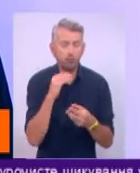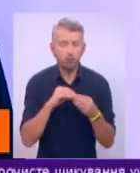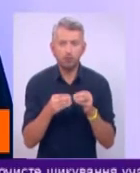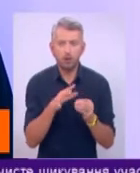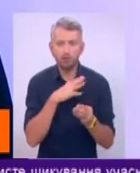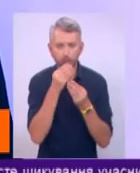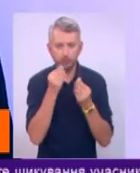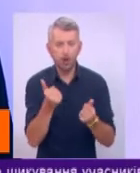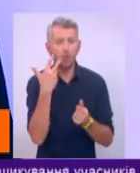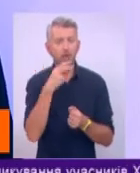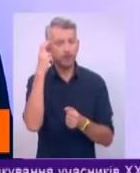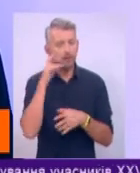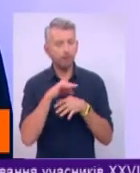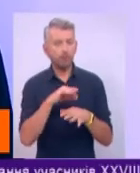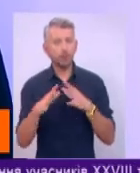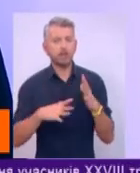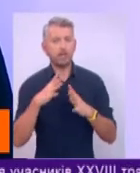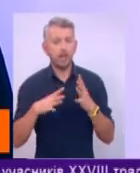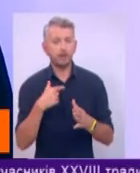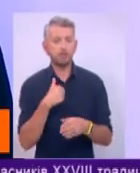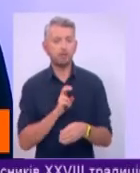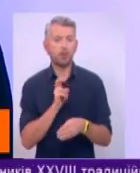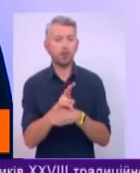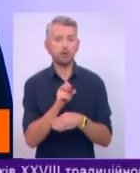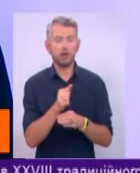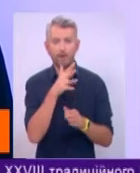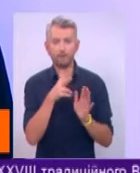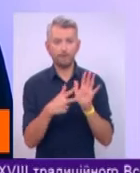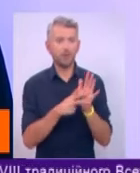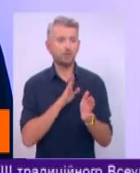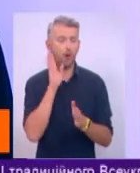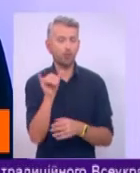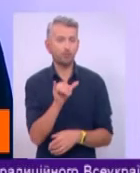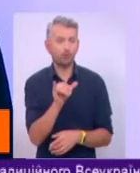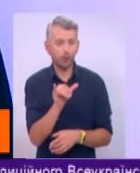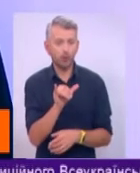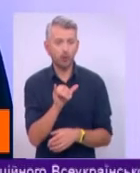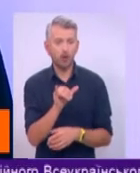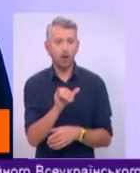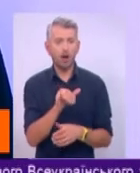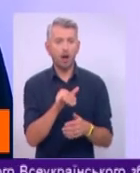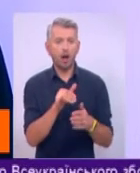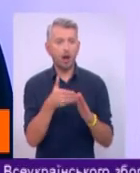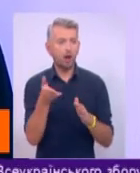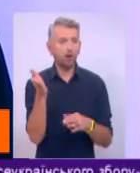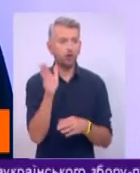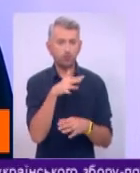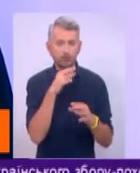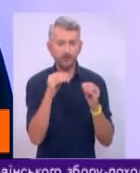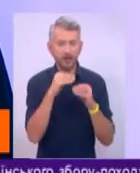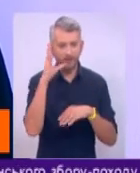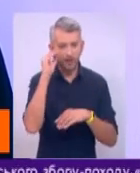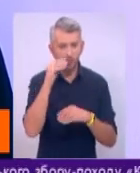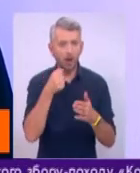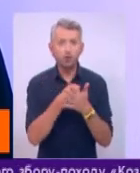ми в Києві ще проводили тренінги, ми приходили на 8 ранку у суботу і йшли о 10 вечора, хоча у нас до